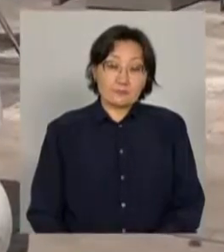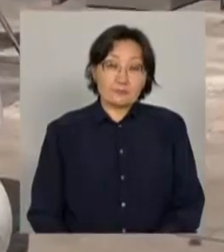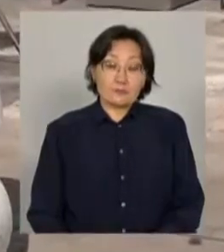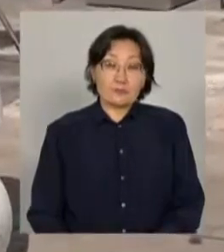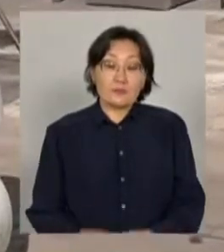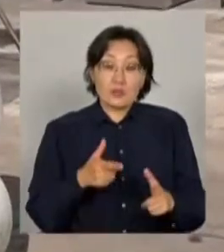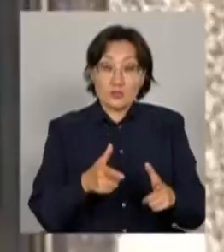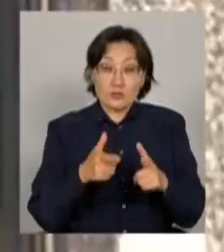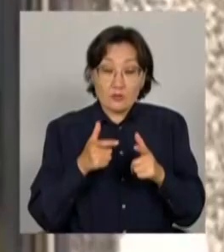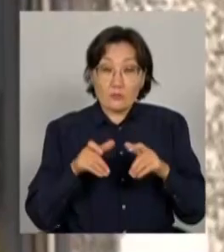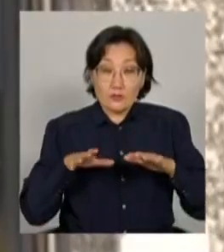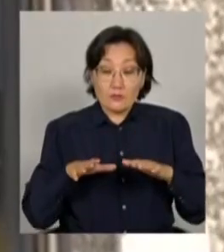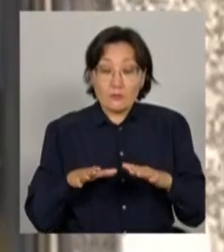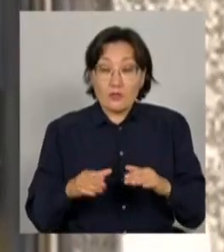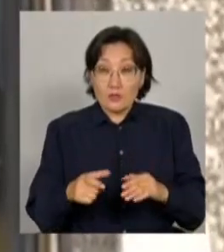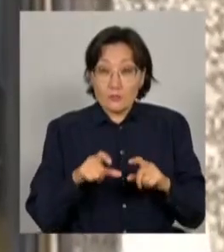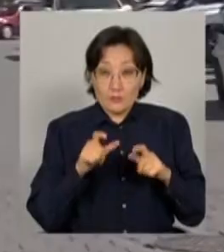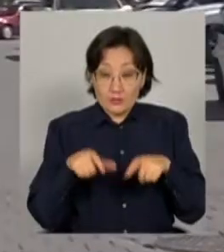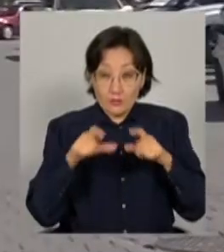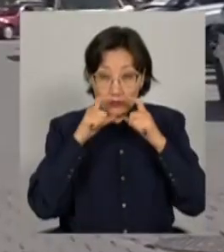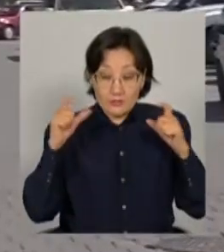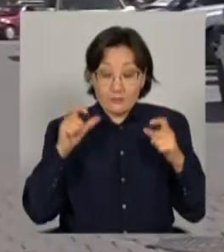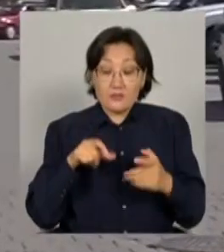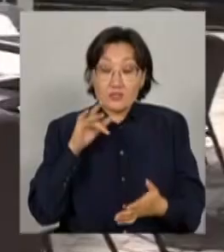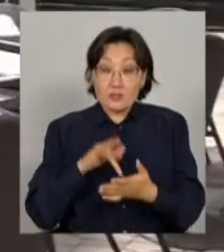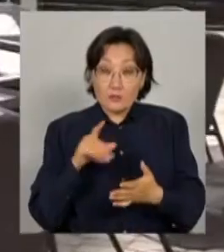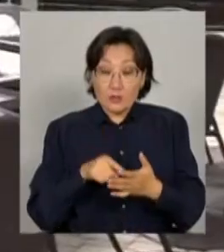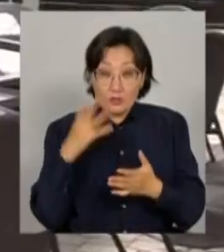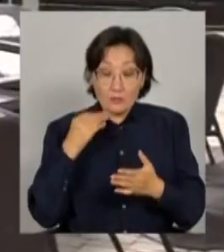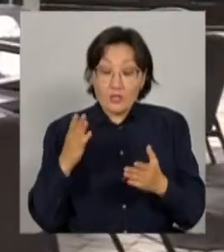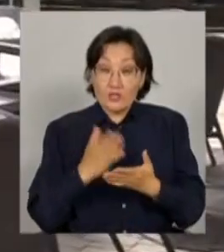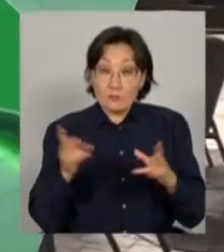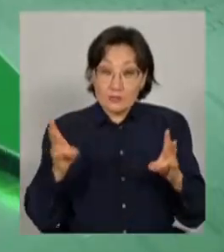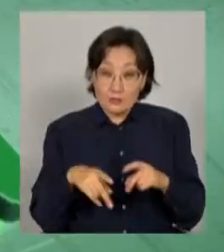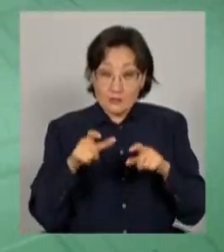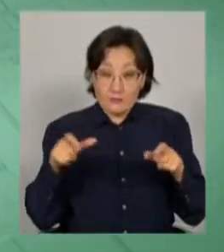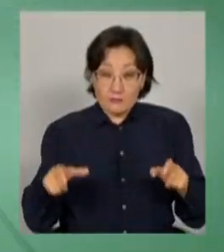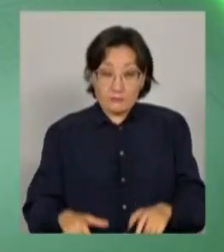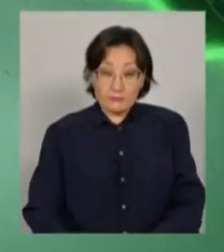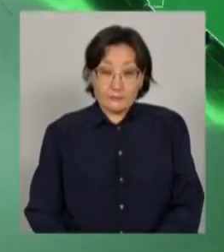Жуткую перестрелку устроили люди в масках в самом центре Алматы. Есть пострадавшие.